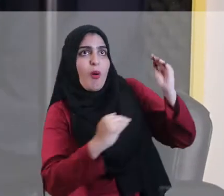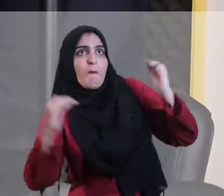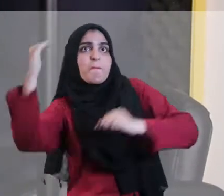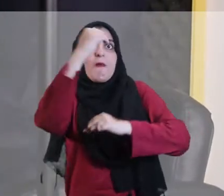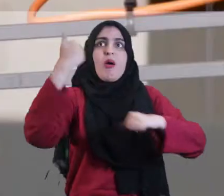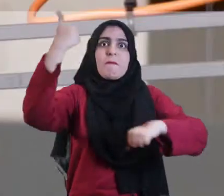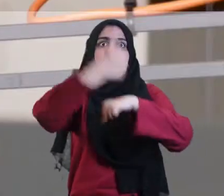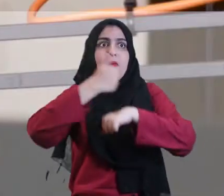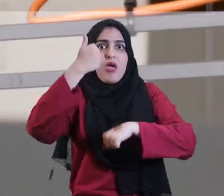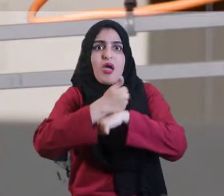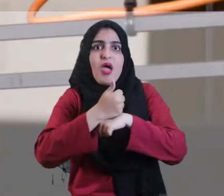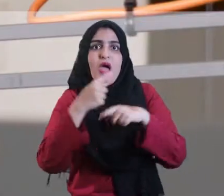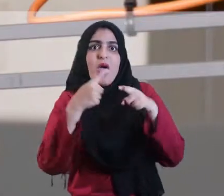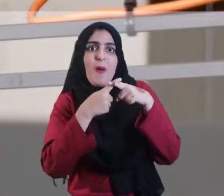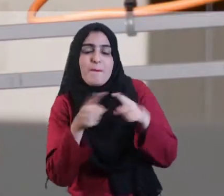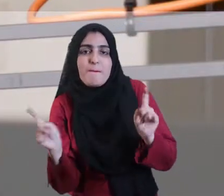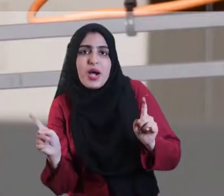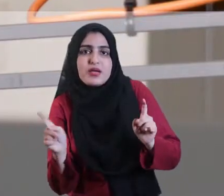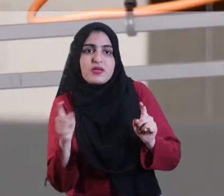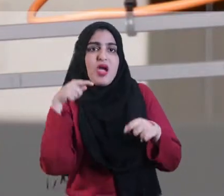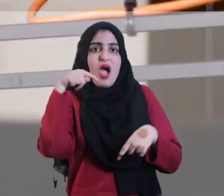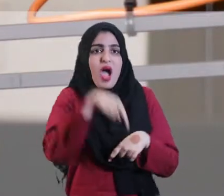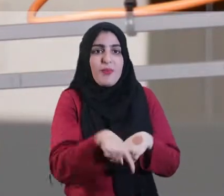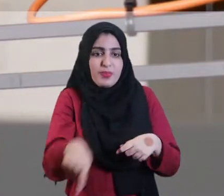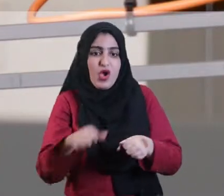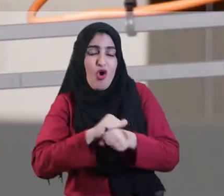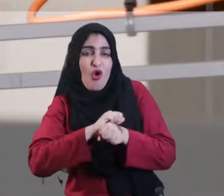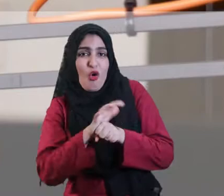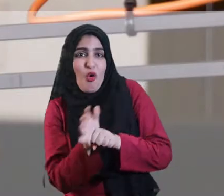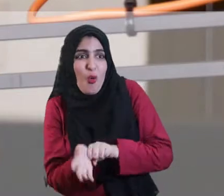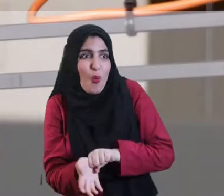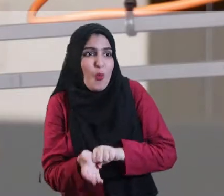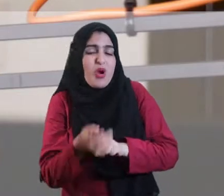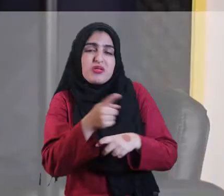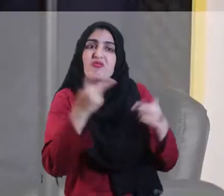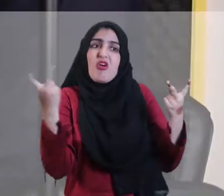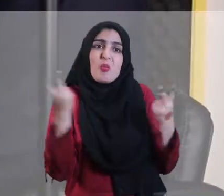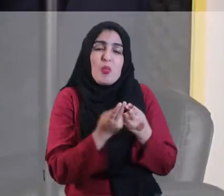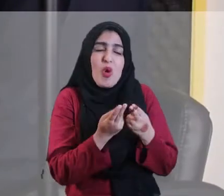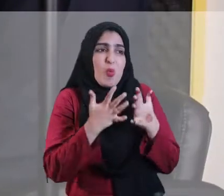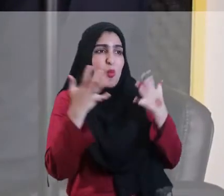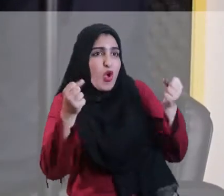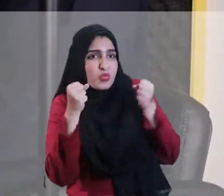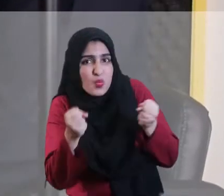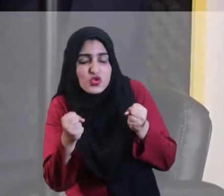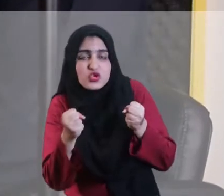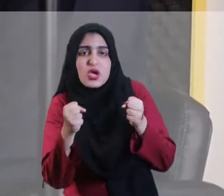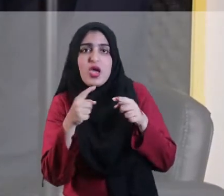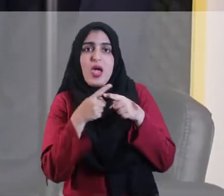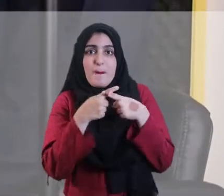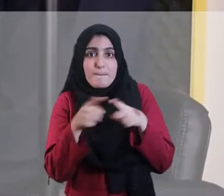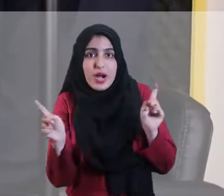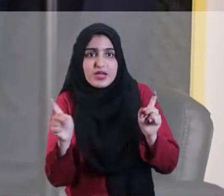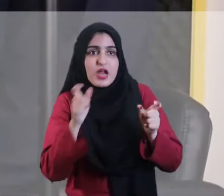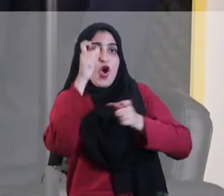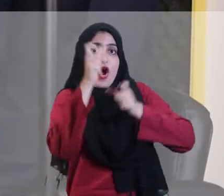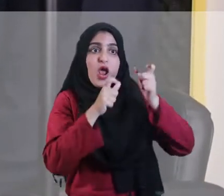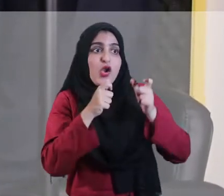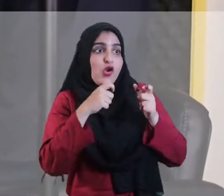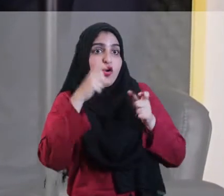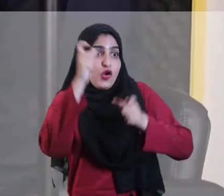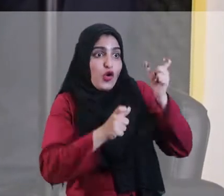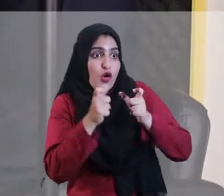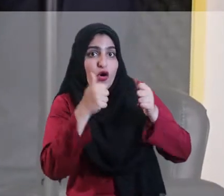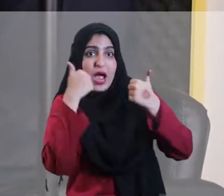में दुकान ट्रैक्टर की बजाय बंदर नचाने वाला कल्चर कॉर्पोरेट में भी बहुत हो गया है तो उसमें यह जरूर है कि जो अच्छा काम है